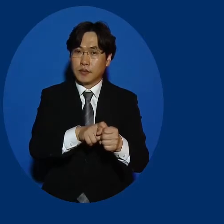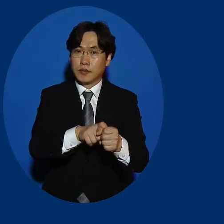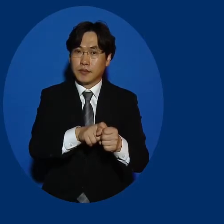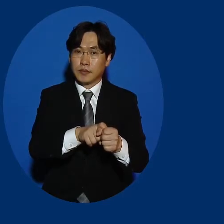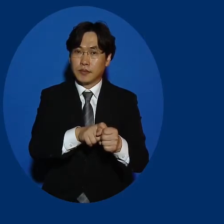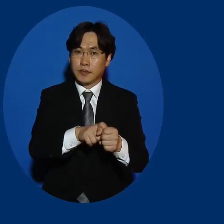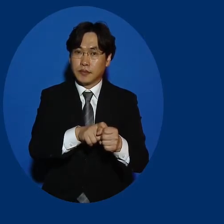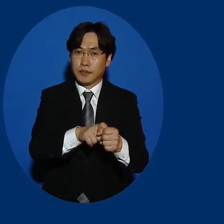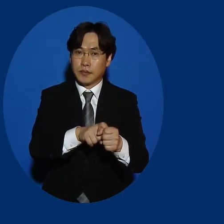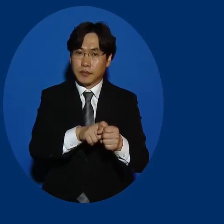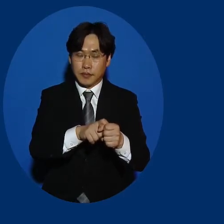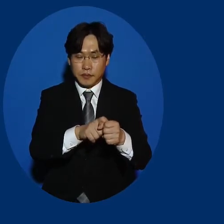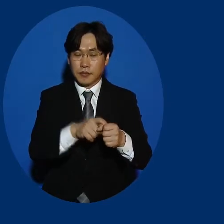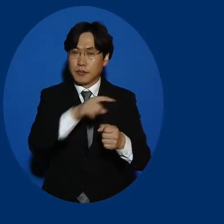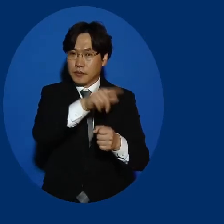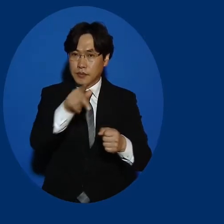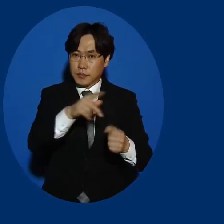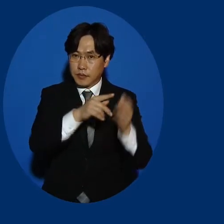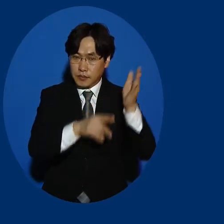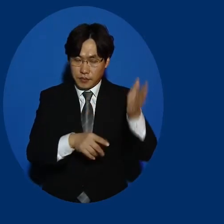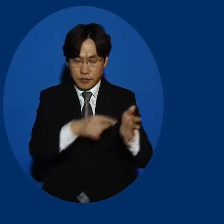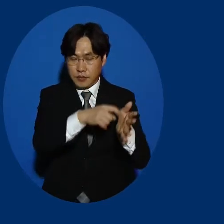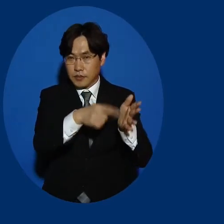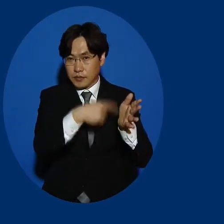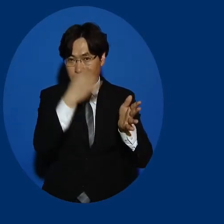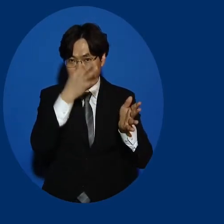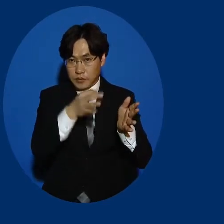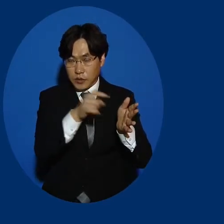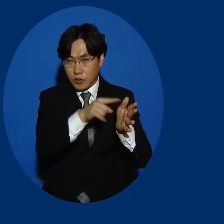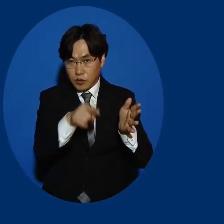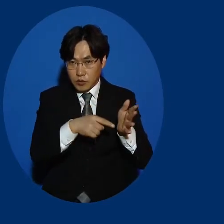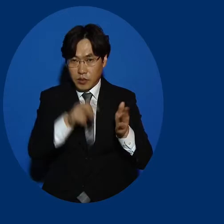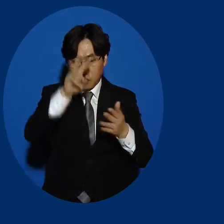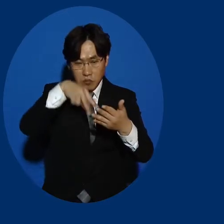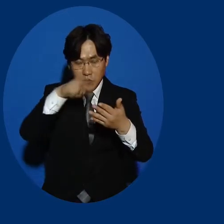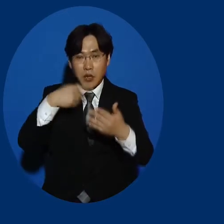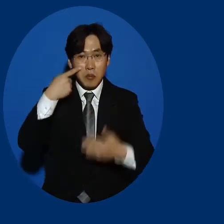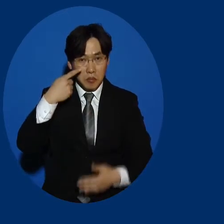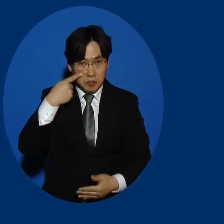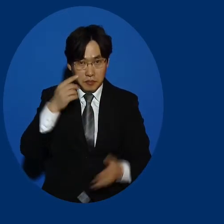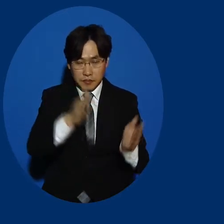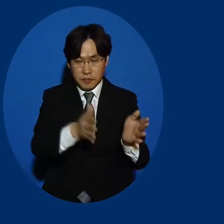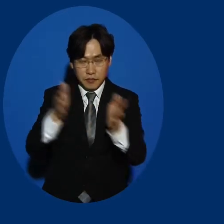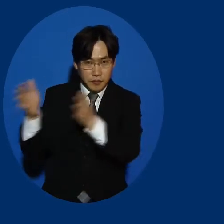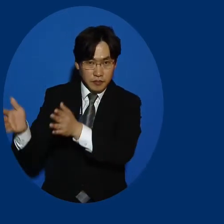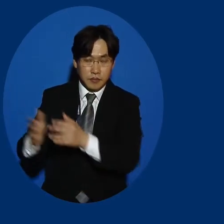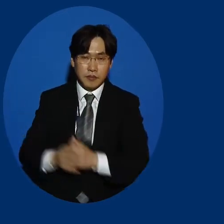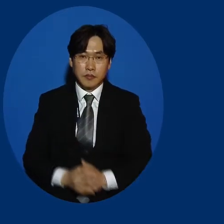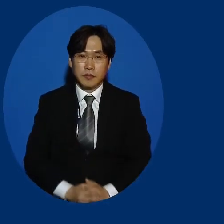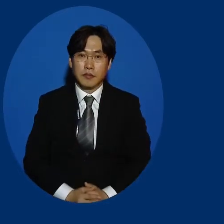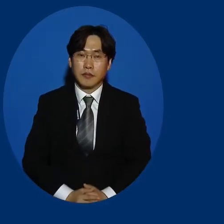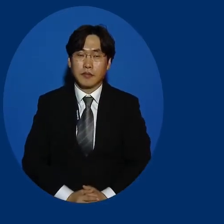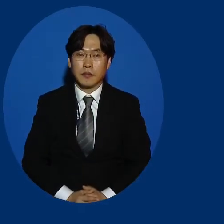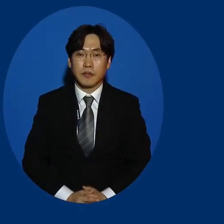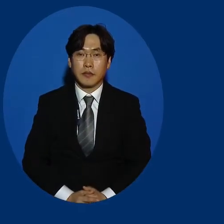네, 이제 이렇게 이제 써 있는데 이거는 그냥 읽어 주시면 될 것 같습니다. 그리고